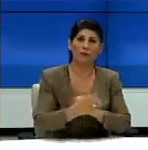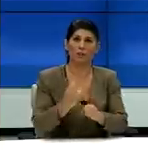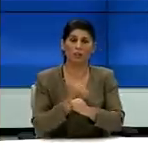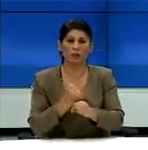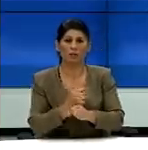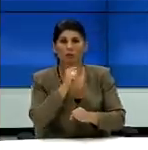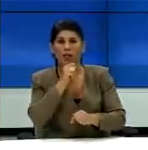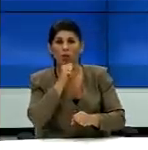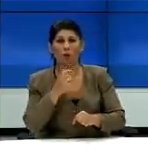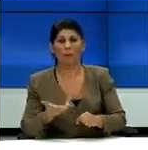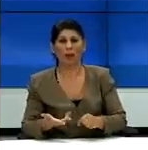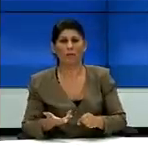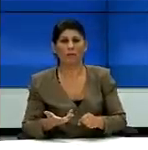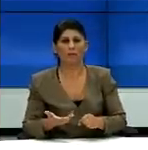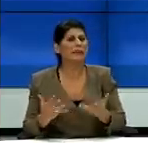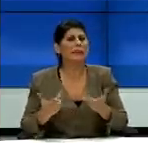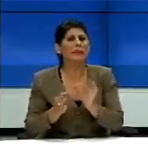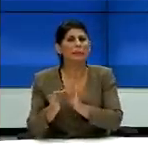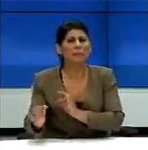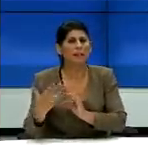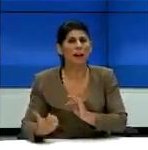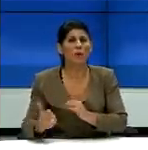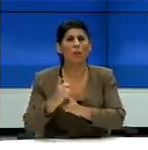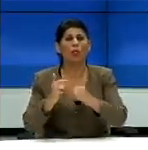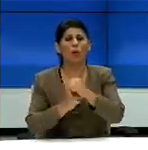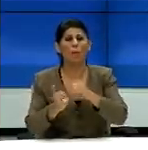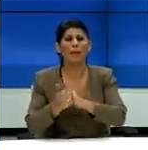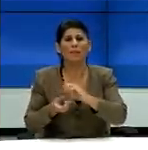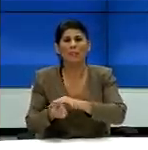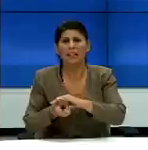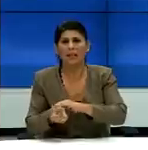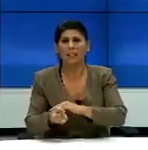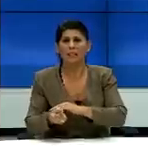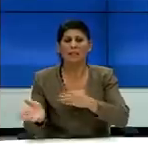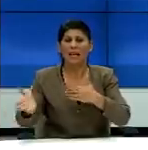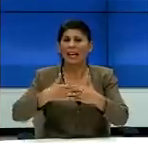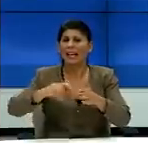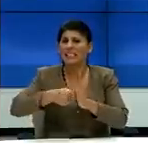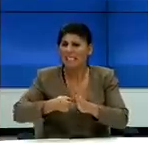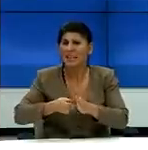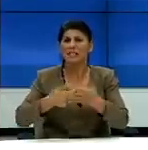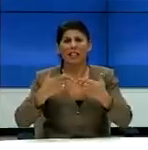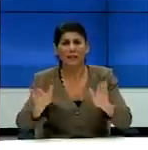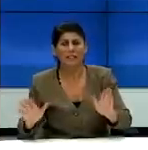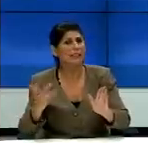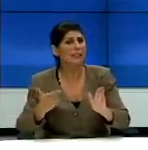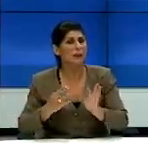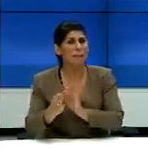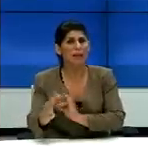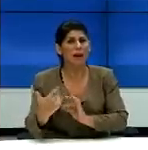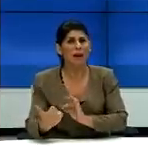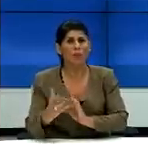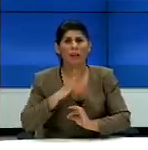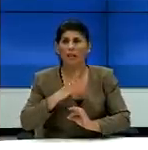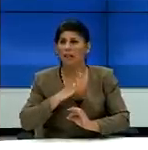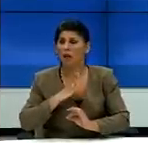στους οίκους ευγυρίας? Ποια μέτρα παίρνουμε στις δομές των μεταναστών, κλειστές και ανοιχτές? Ποια μέτρα παίρνουμε για τους